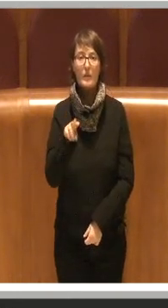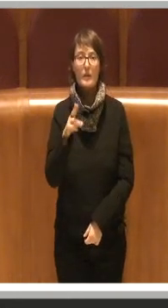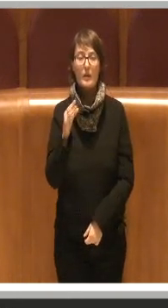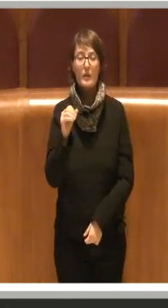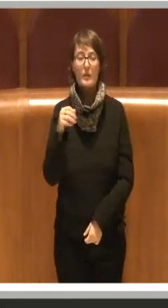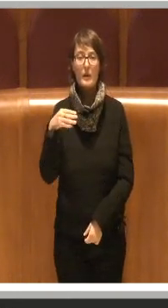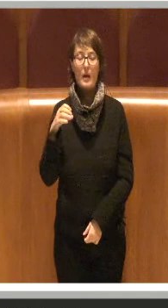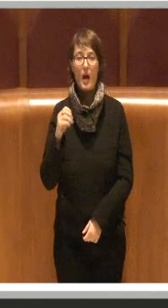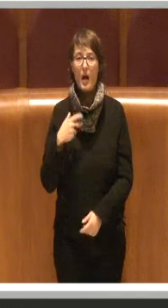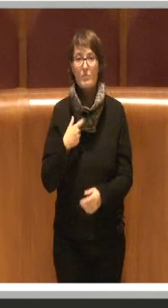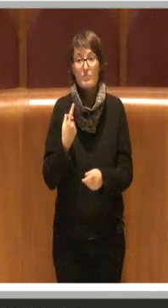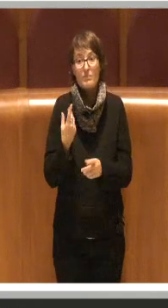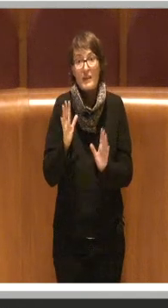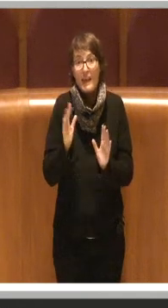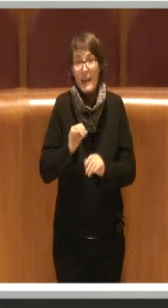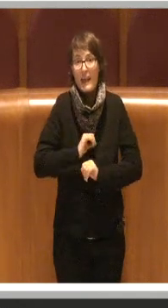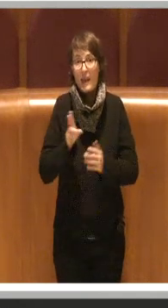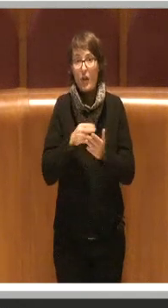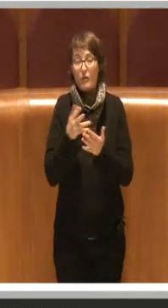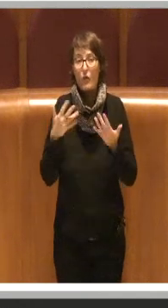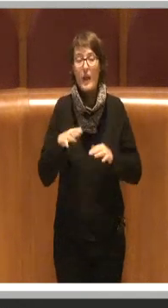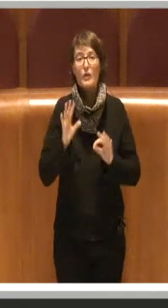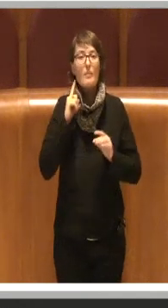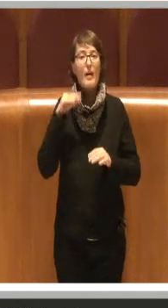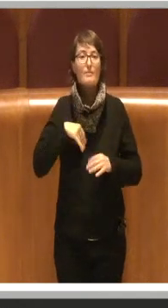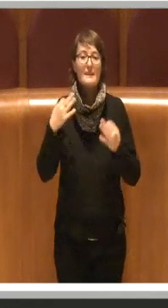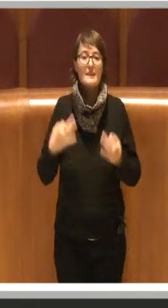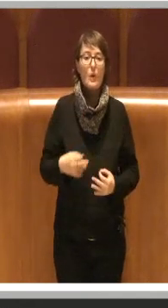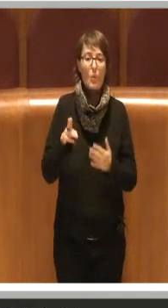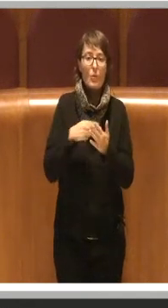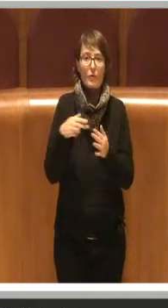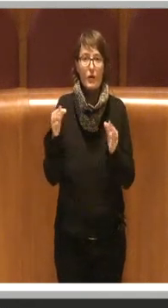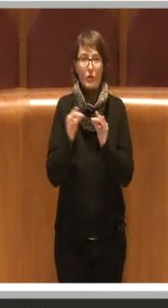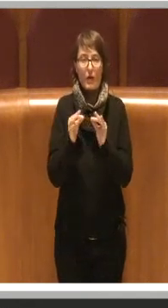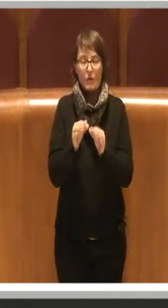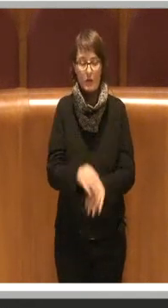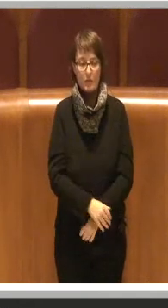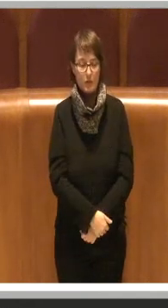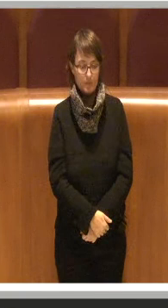De Priamo dovrei aver votato, ma per sicurezza il voto è favorevole. Perfetto.